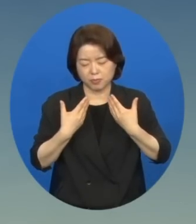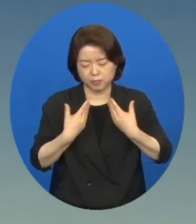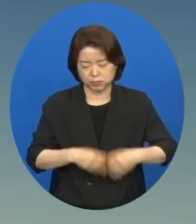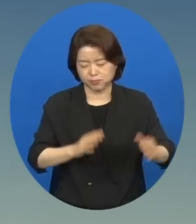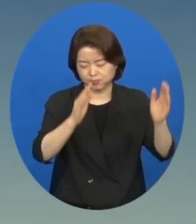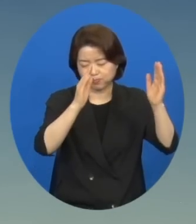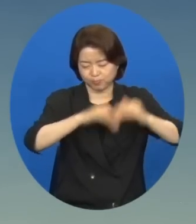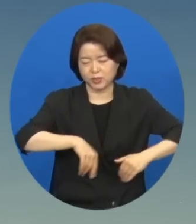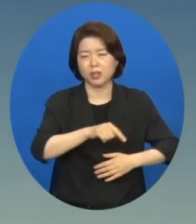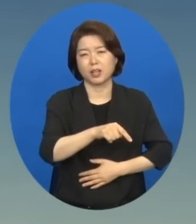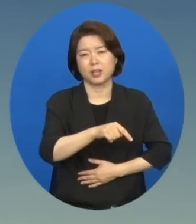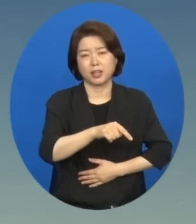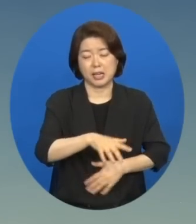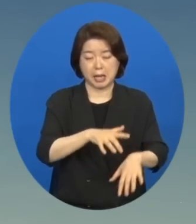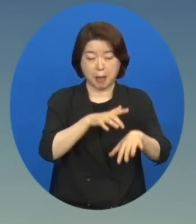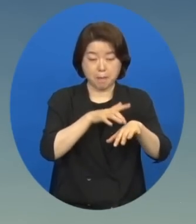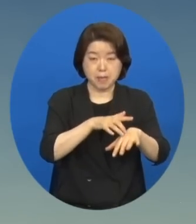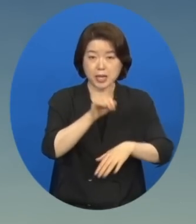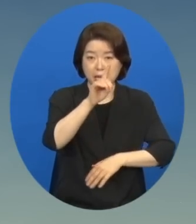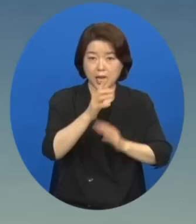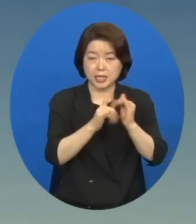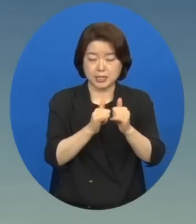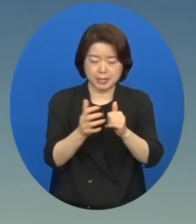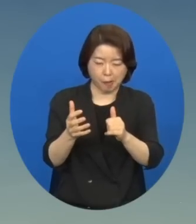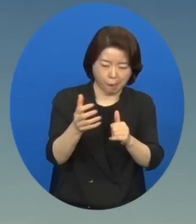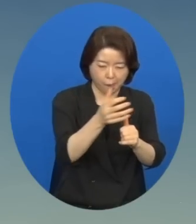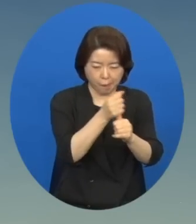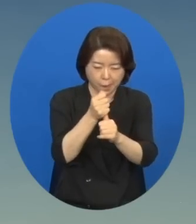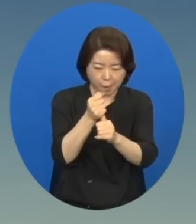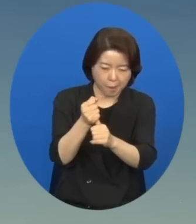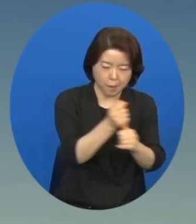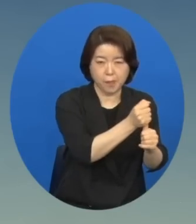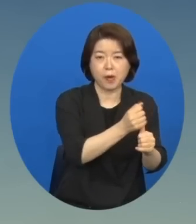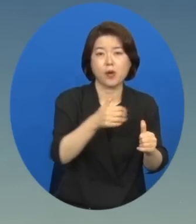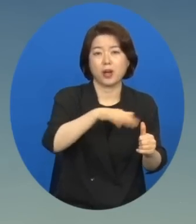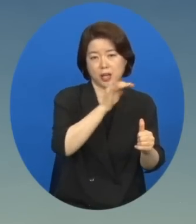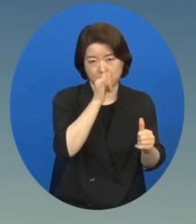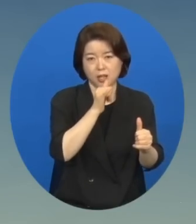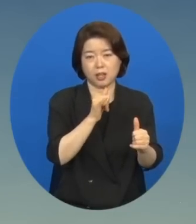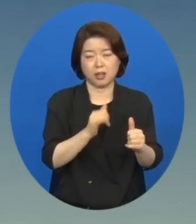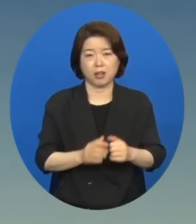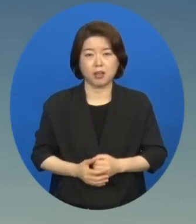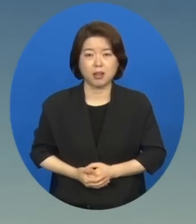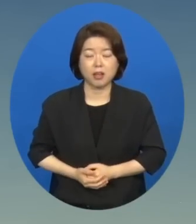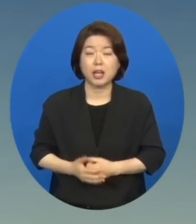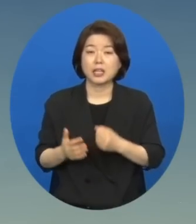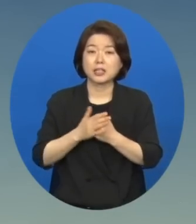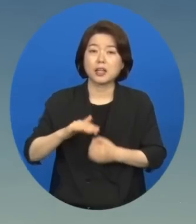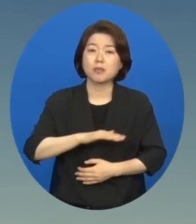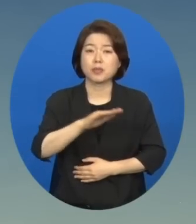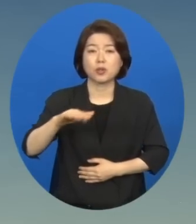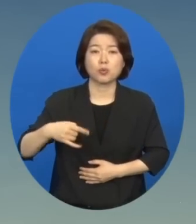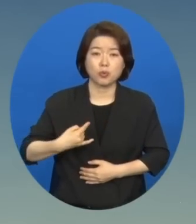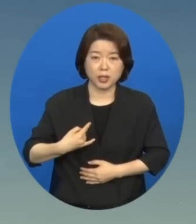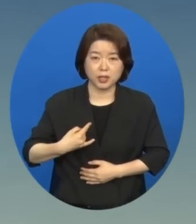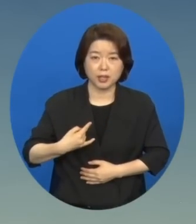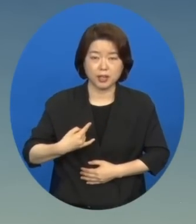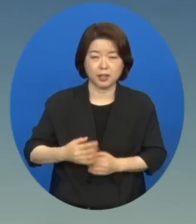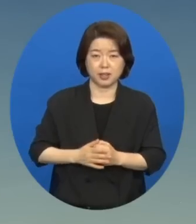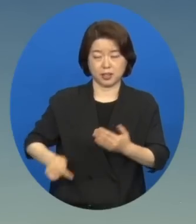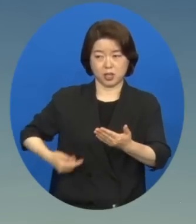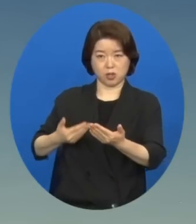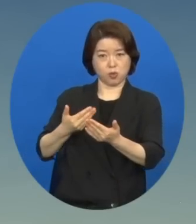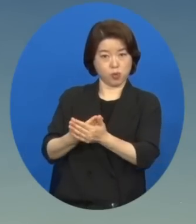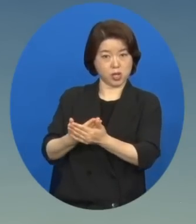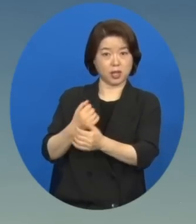마귀가 그러면서 한 사람의 인생을 완전히 망가뜨리는 것입니다. 그러니까 우리에게 있어서